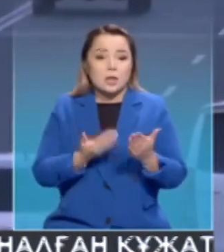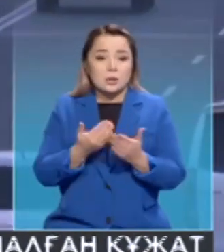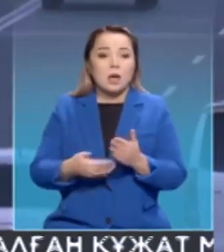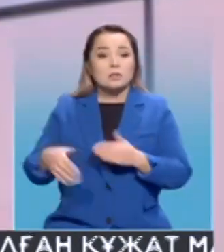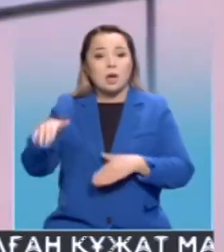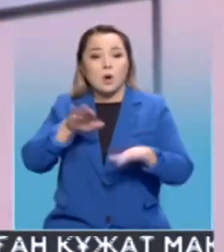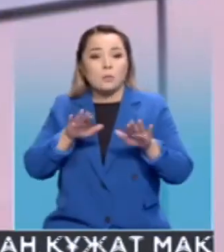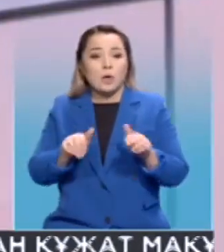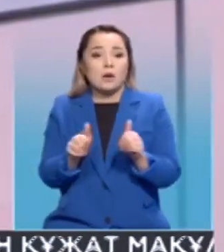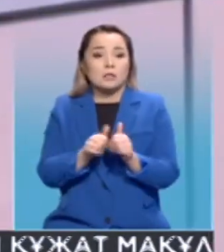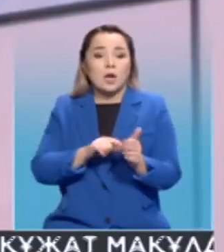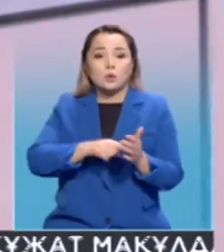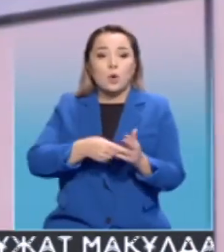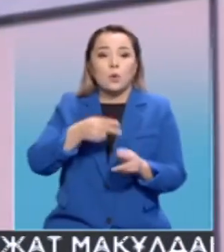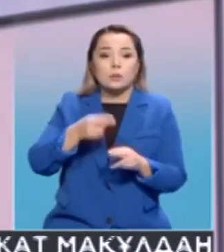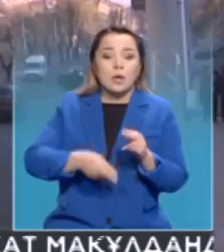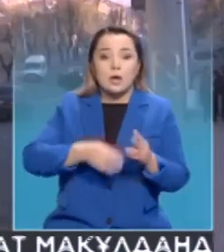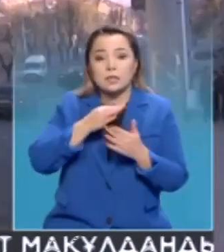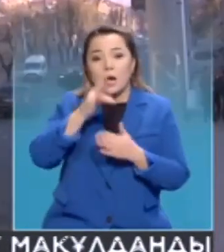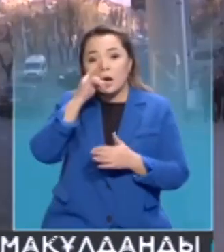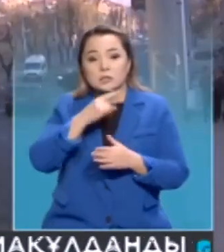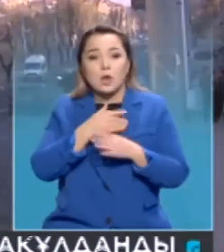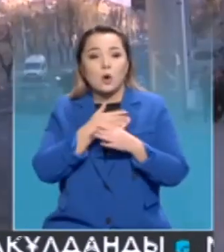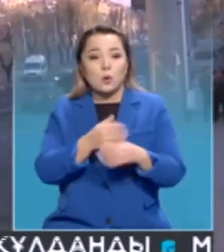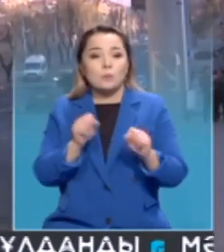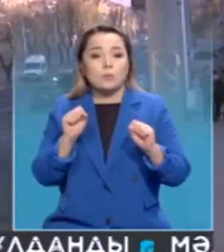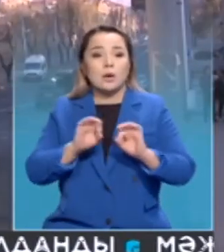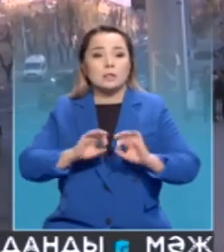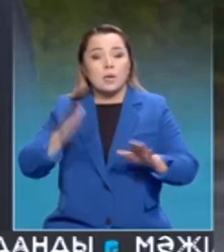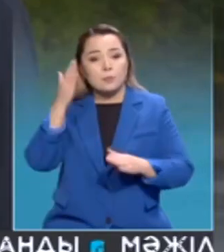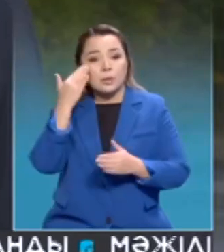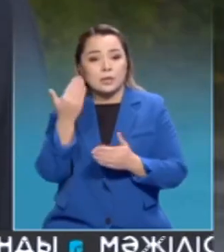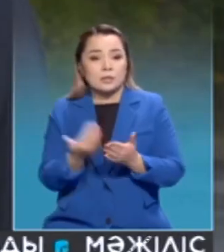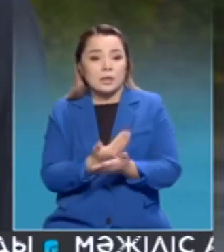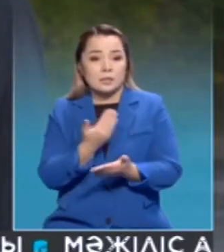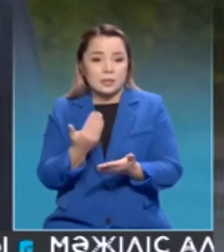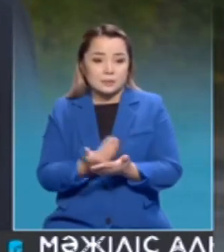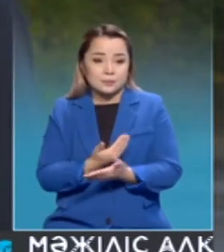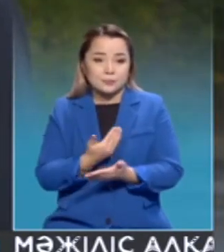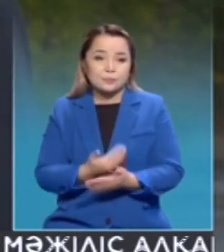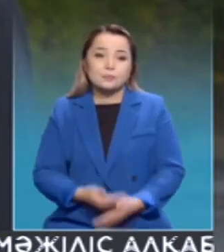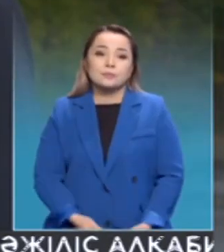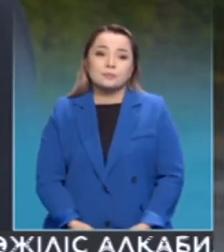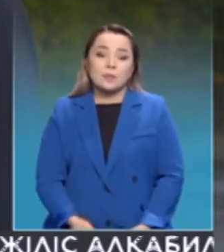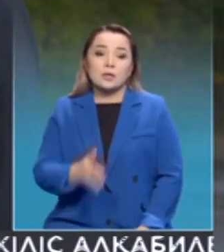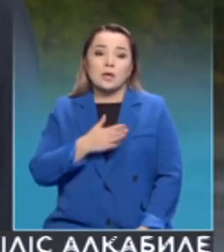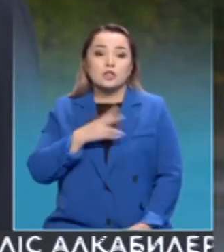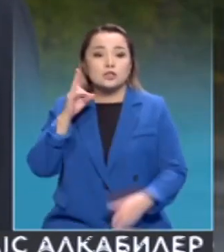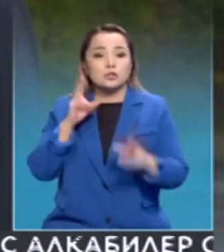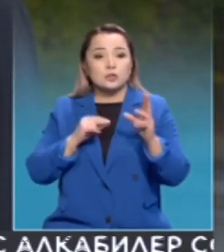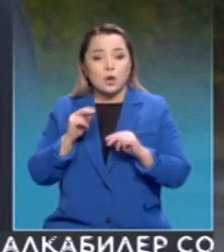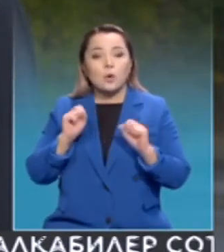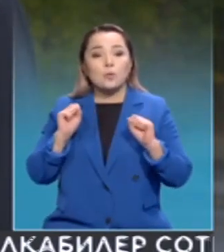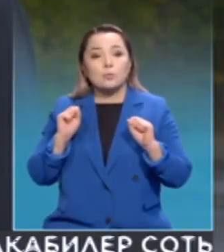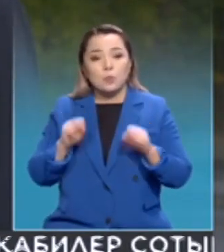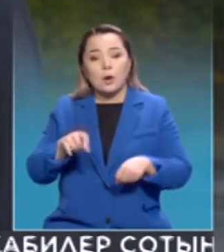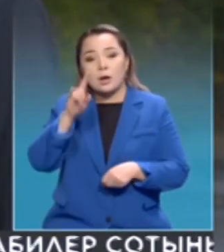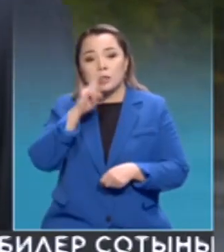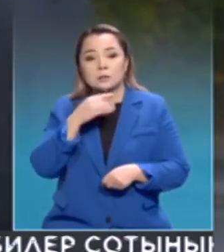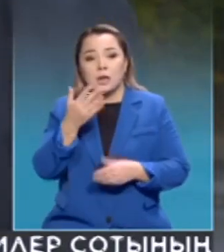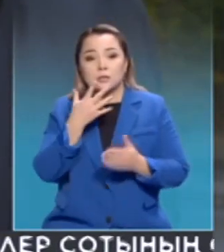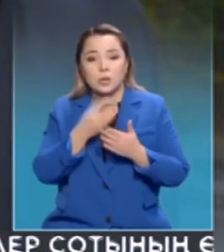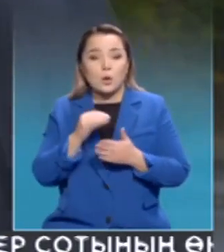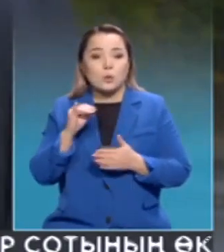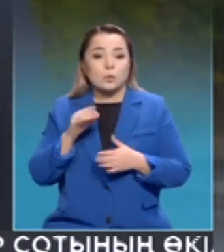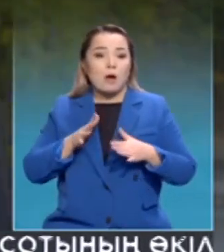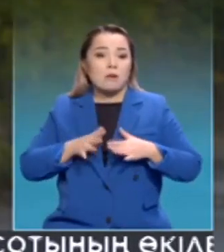Таулы Қарабақ дауына нүкте қоюға Қазақстан көмектесе алады деген пікірде. Я считаю, что Казахстан может. Меніңше оңтүстік